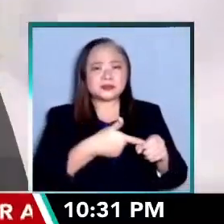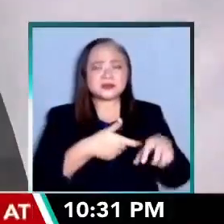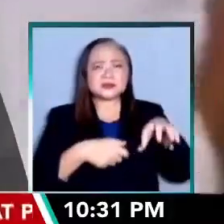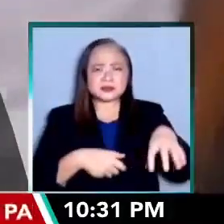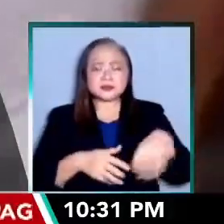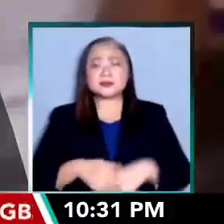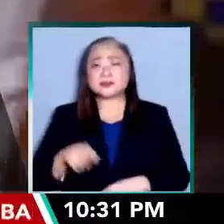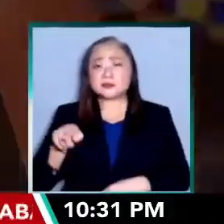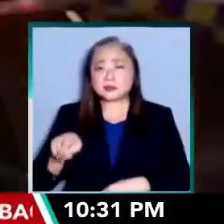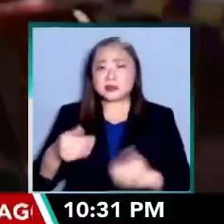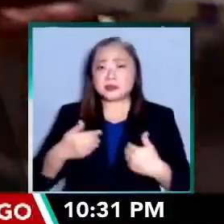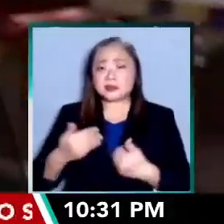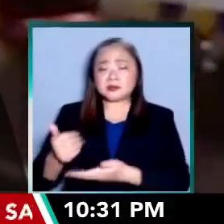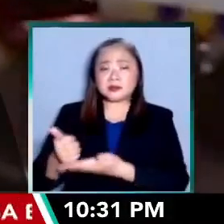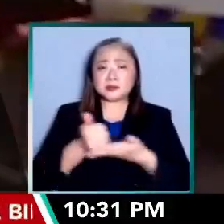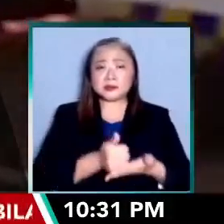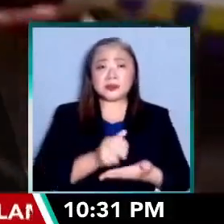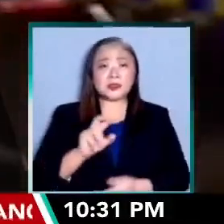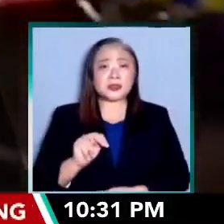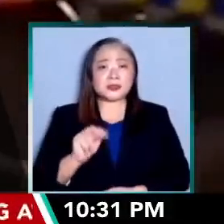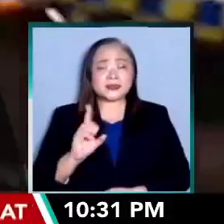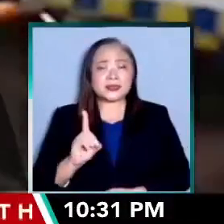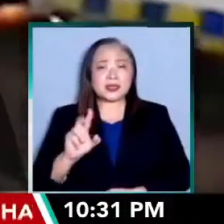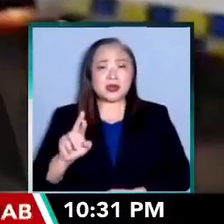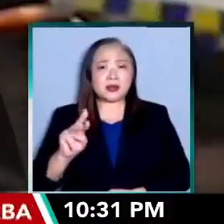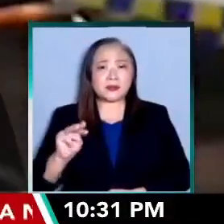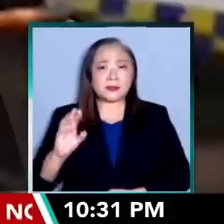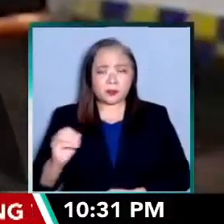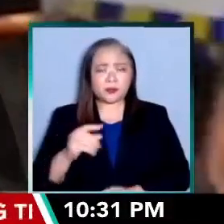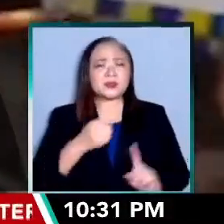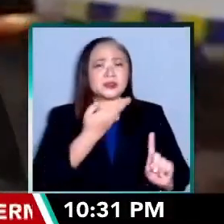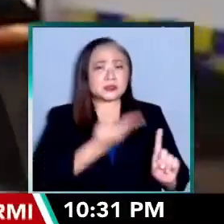ang MDRRMO at nasa mabuti ng kalagayan